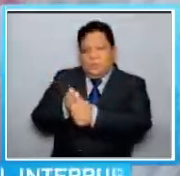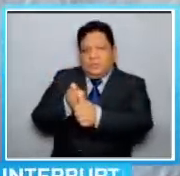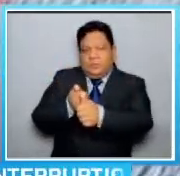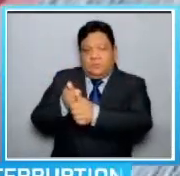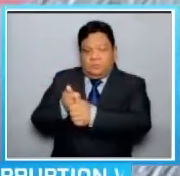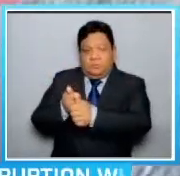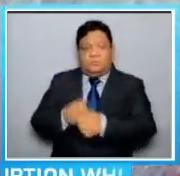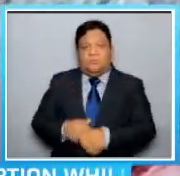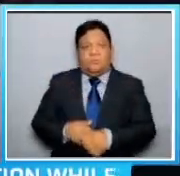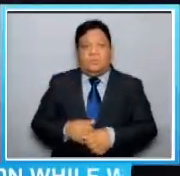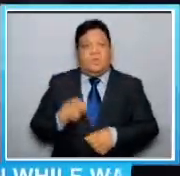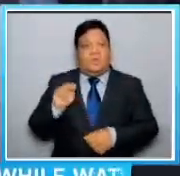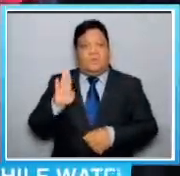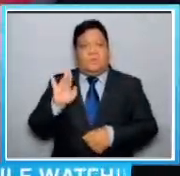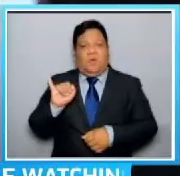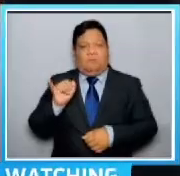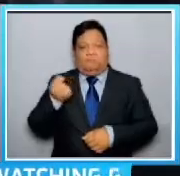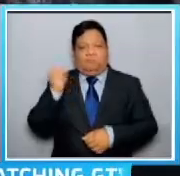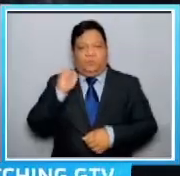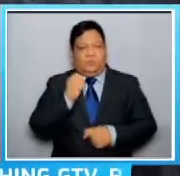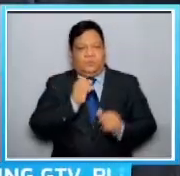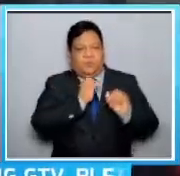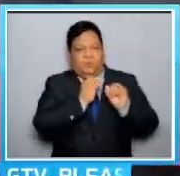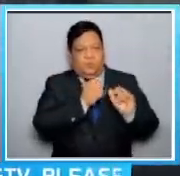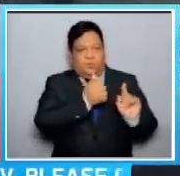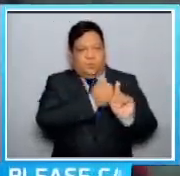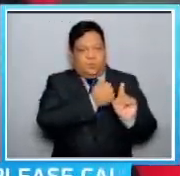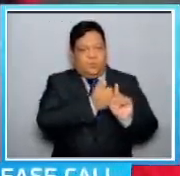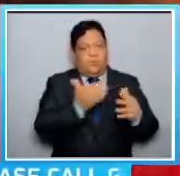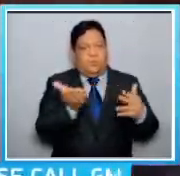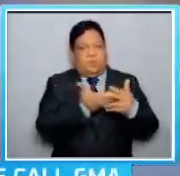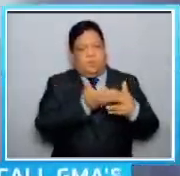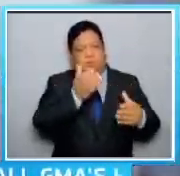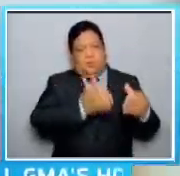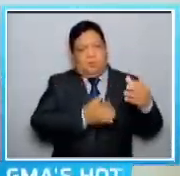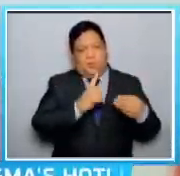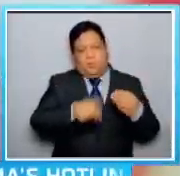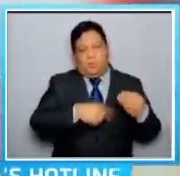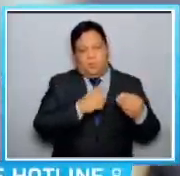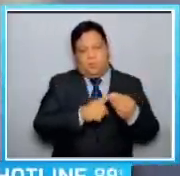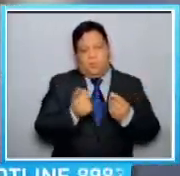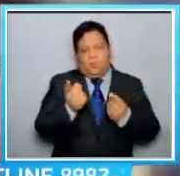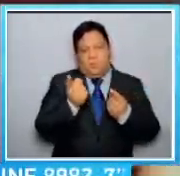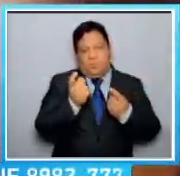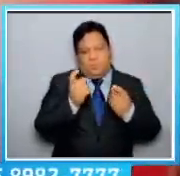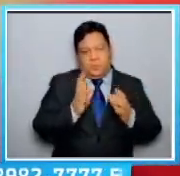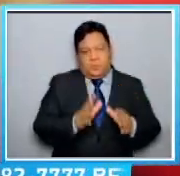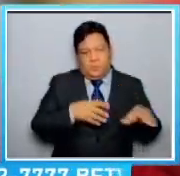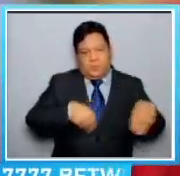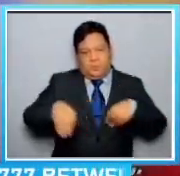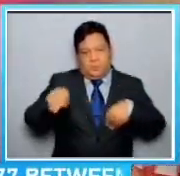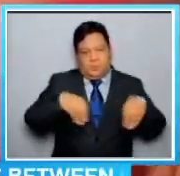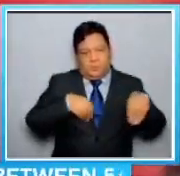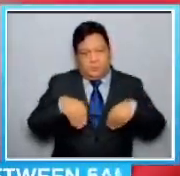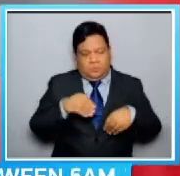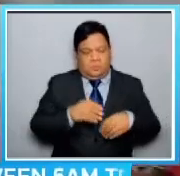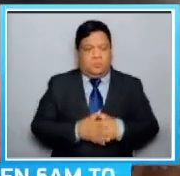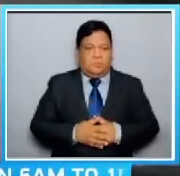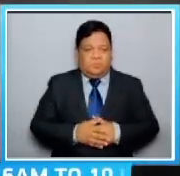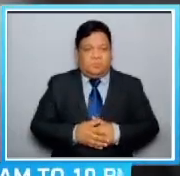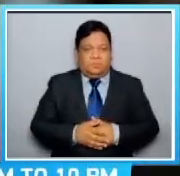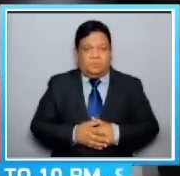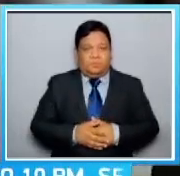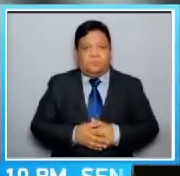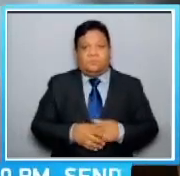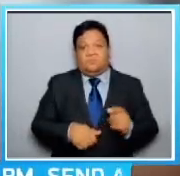suspect na naharap sa reklamang paglabag sa RA 11862 o ang Expanded Anti-Trafficking Persons Act of 2022. Non-bailable ang